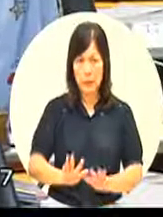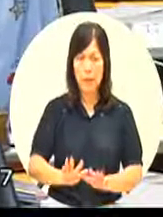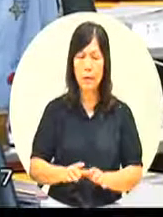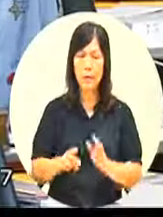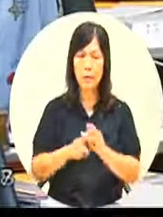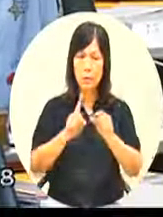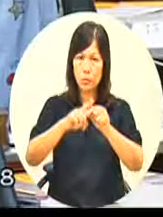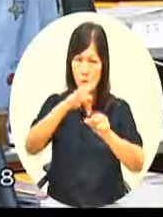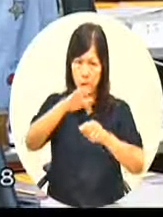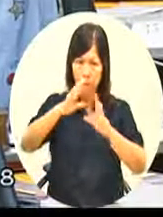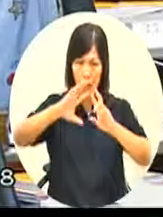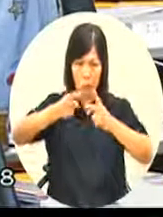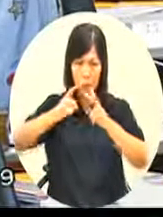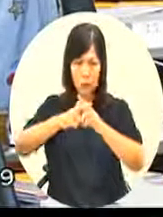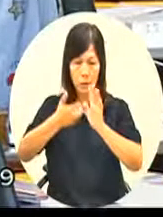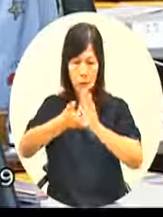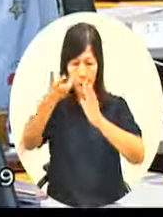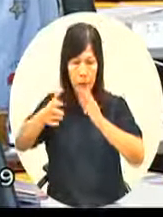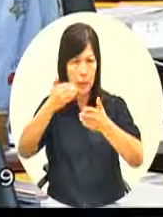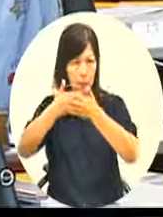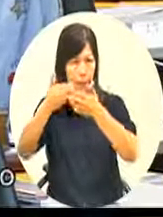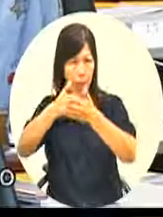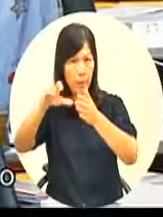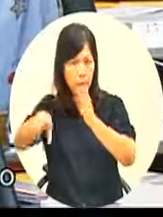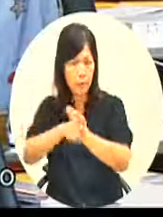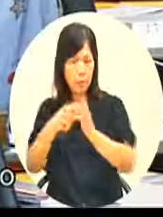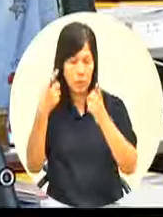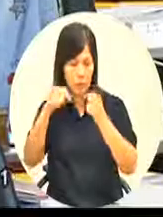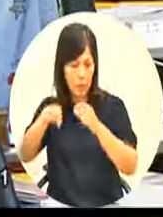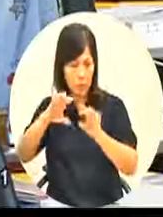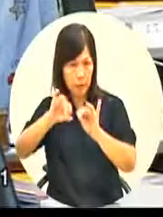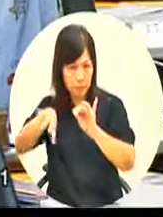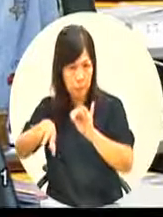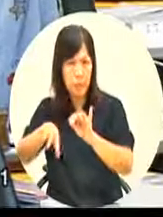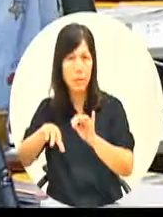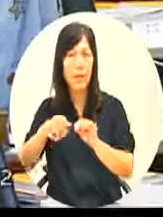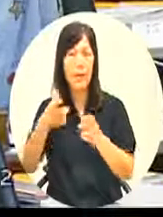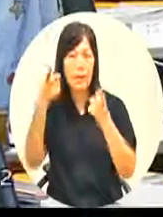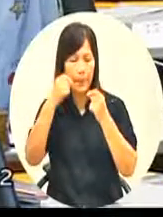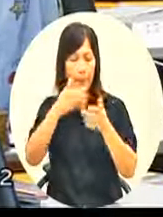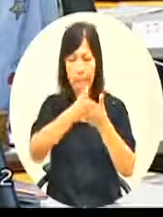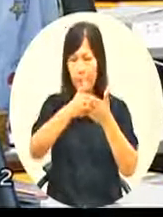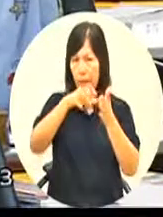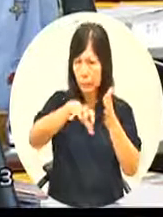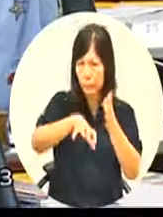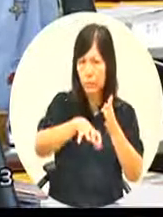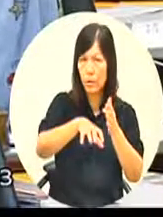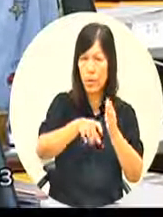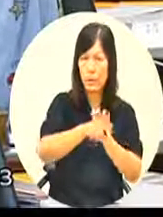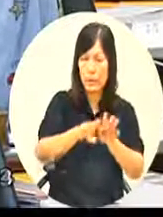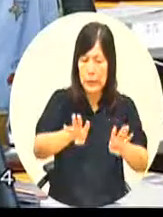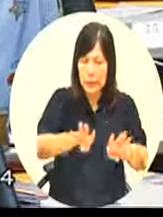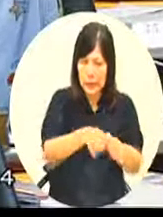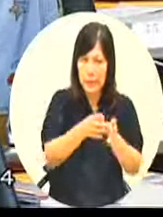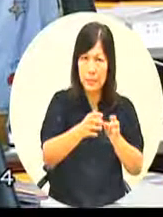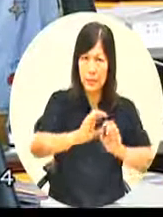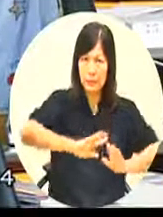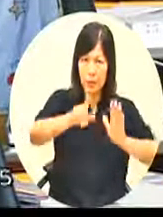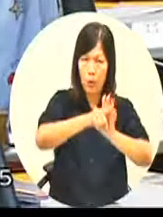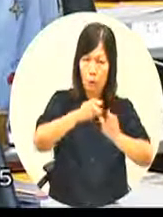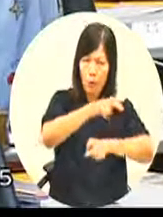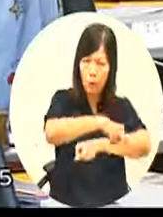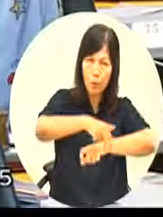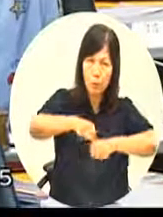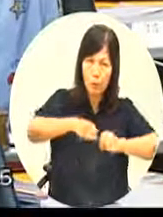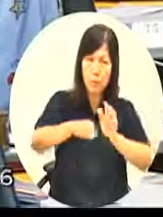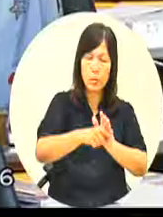中山国小迁到美术馆这个学校的预定地，这个是原来是美术馆这个开发重划的一个